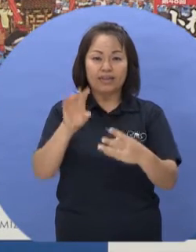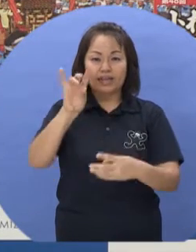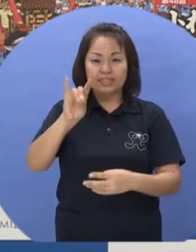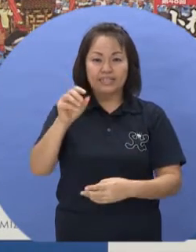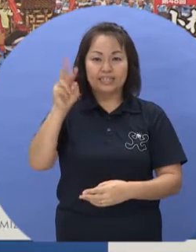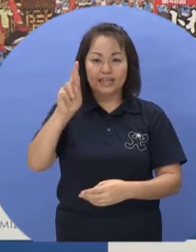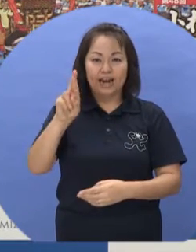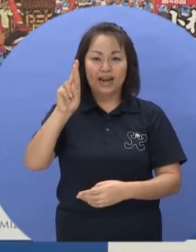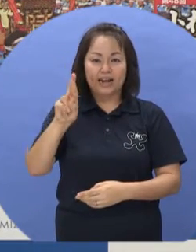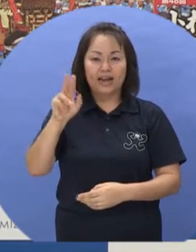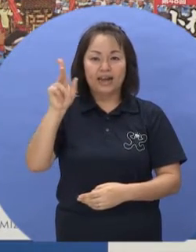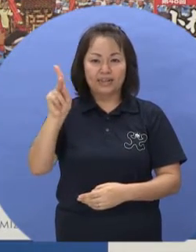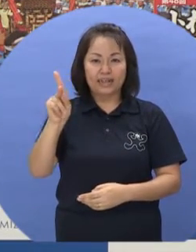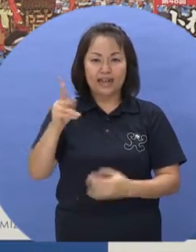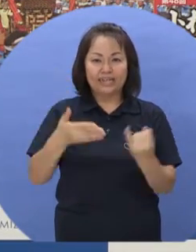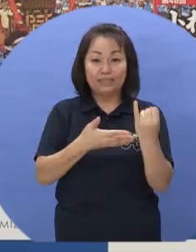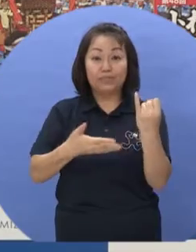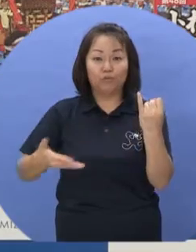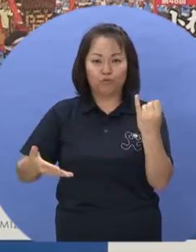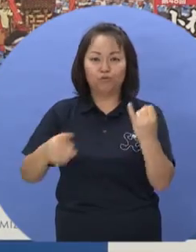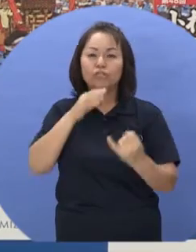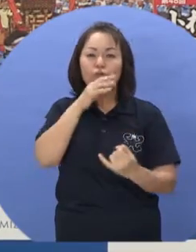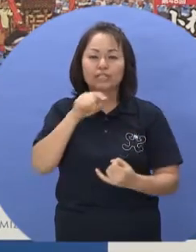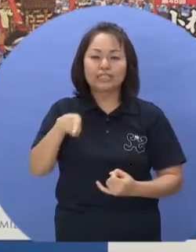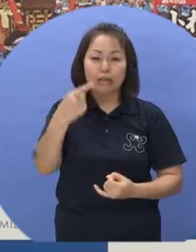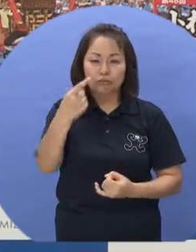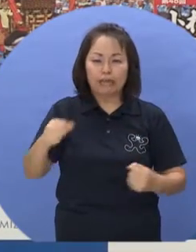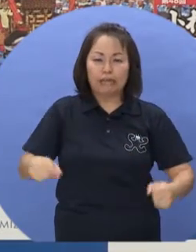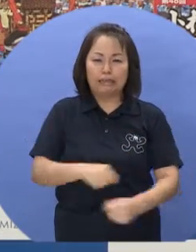体操の普及についてということであります。